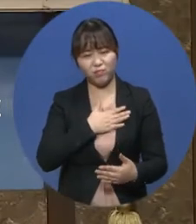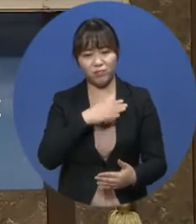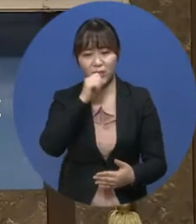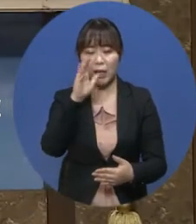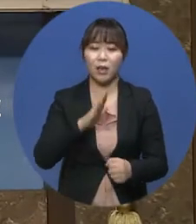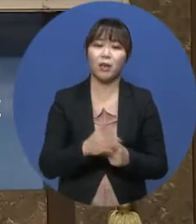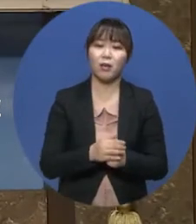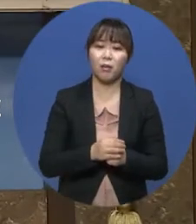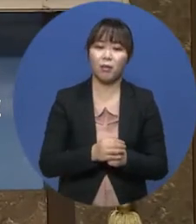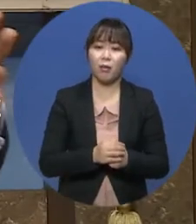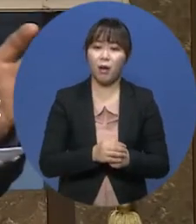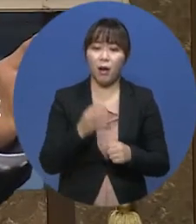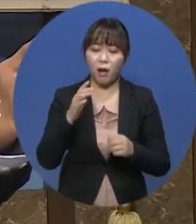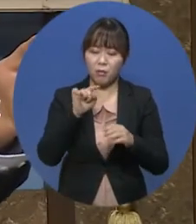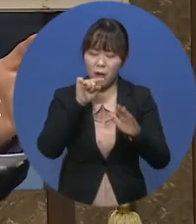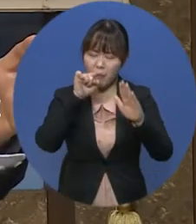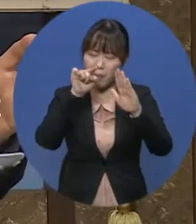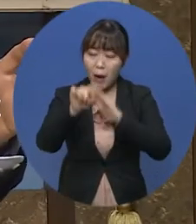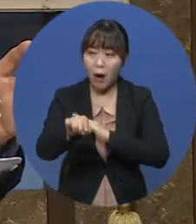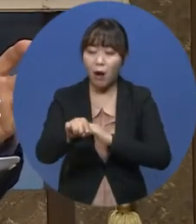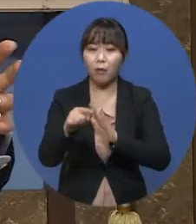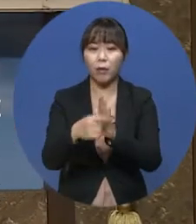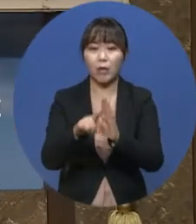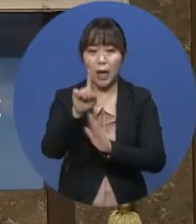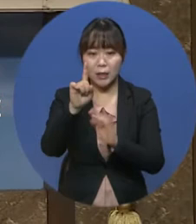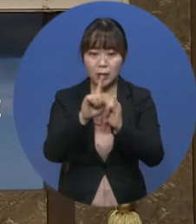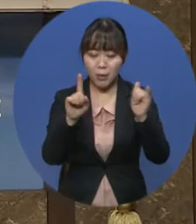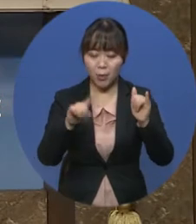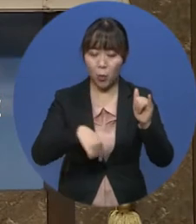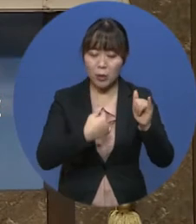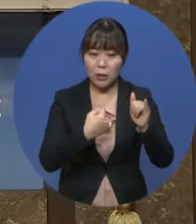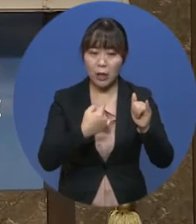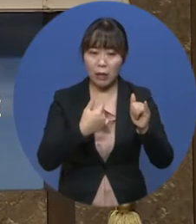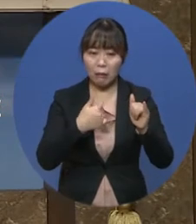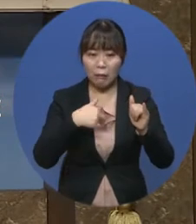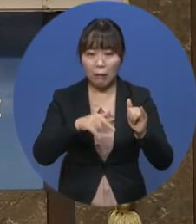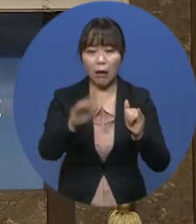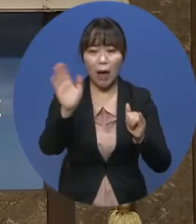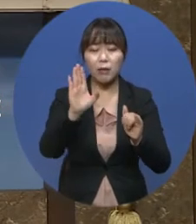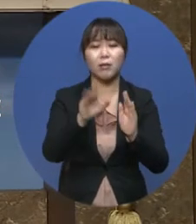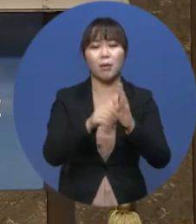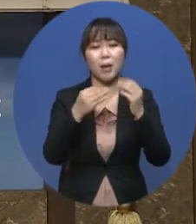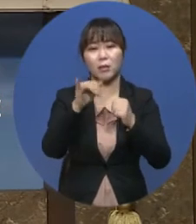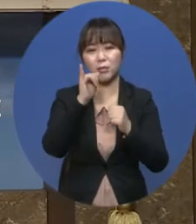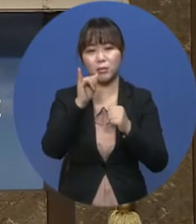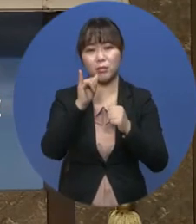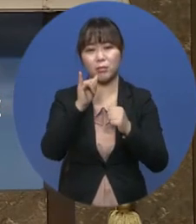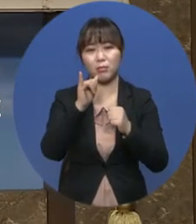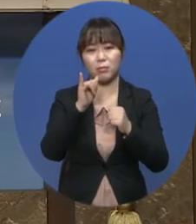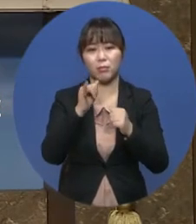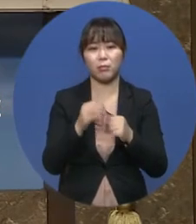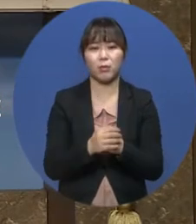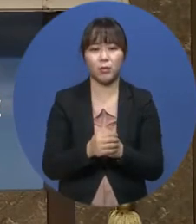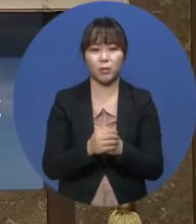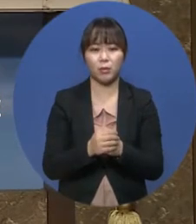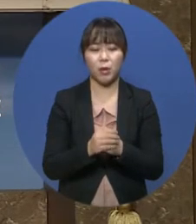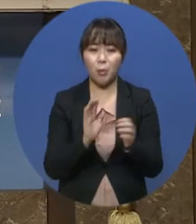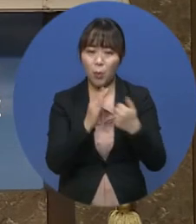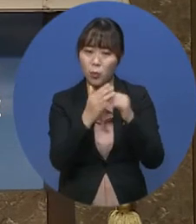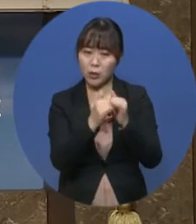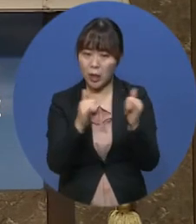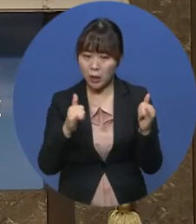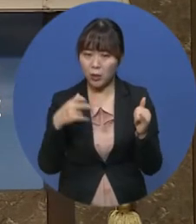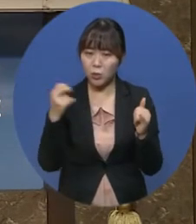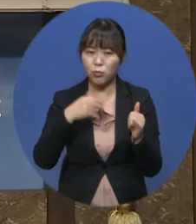이동하려면 그 보통 한 분이 혼자 가는 게 아닐 경우가 많아요 보브 자라 누가 꼭